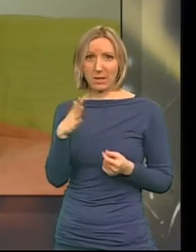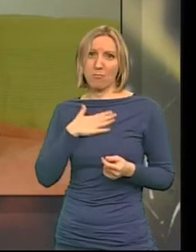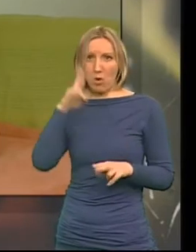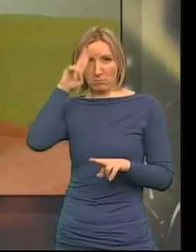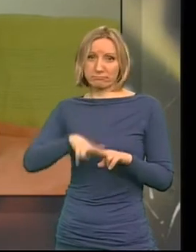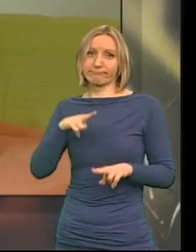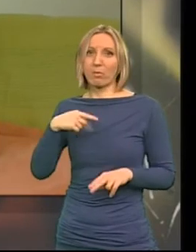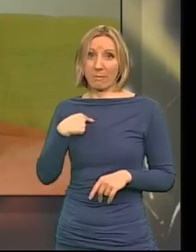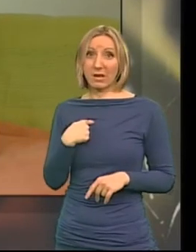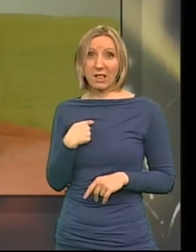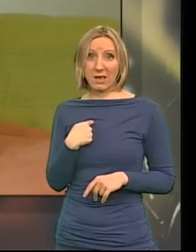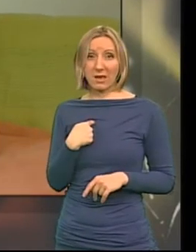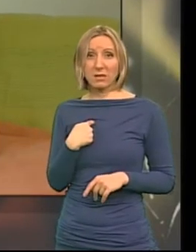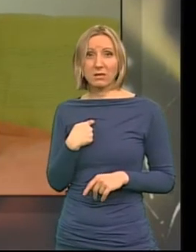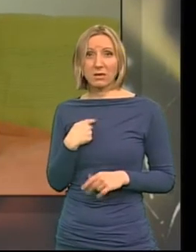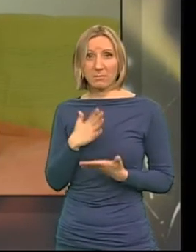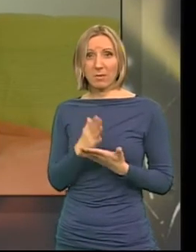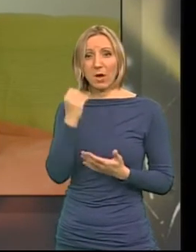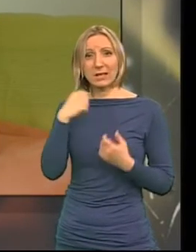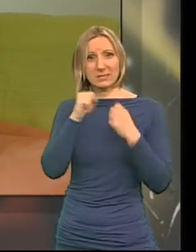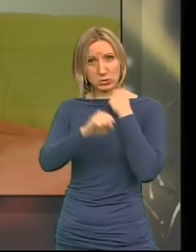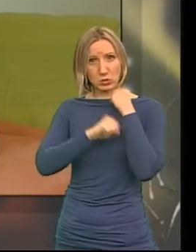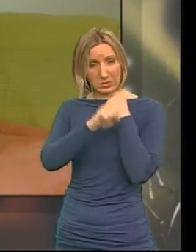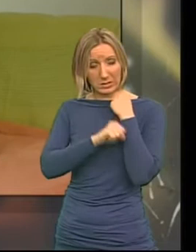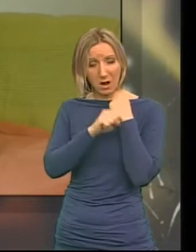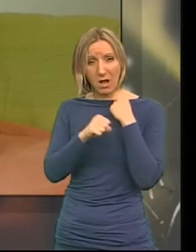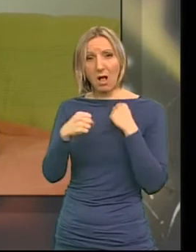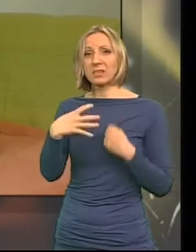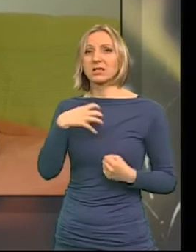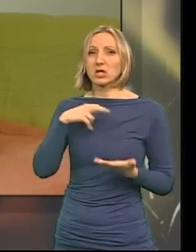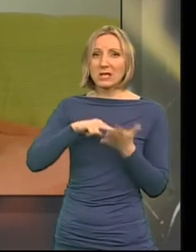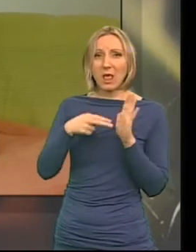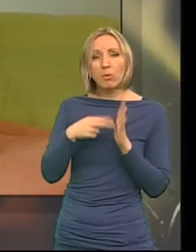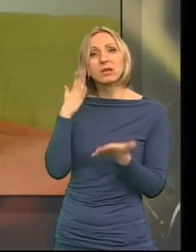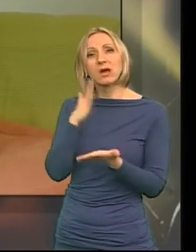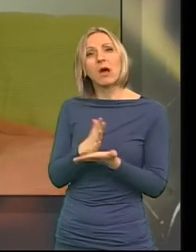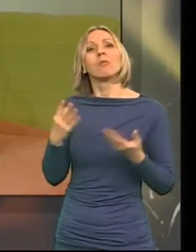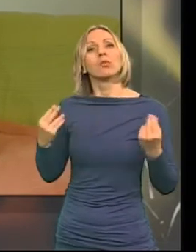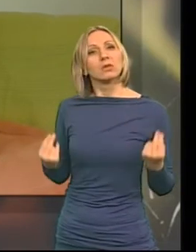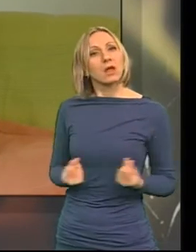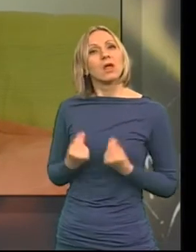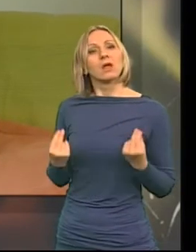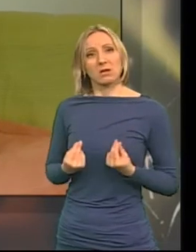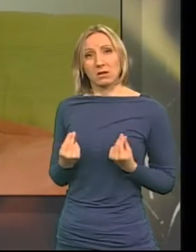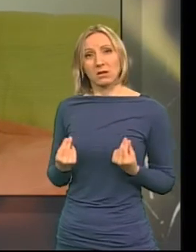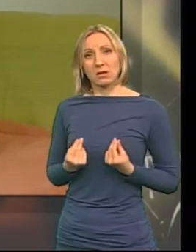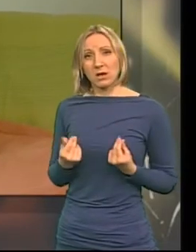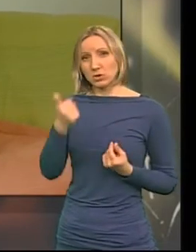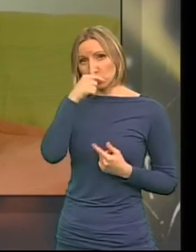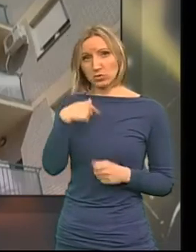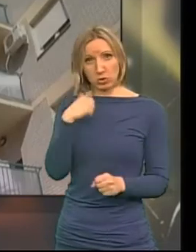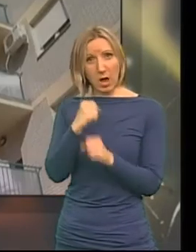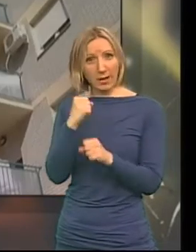opredeljenje bilo dok sam studirala, da socijalna politika bude nešto čime ću